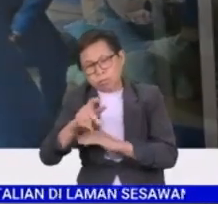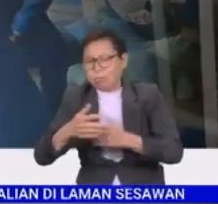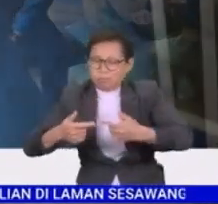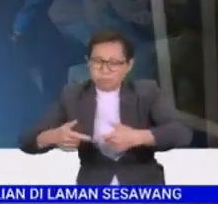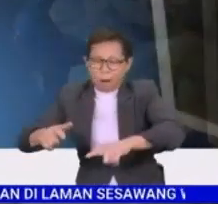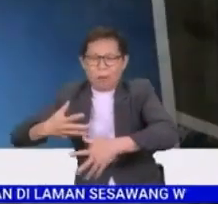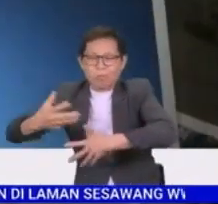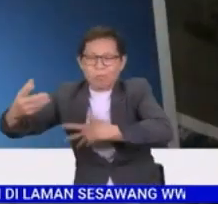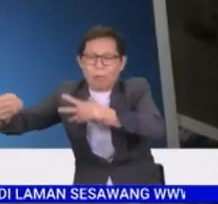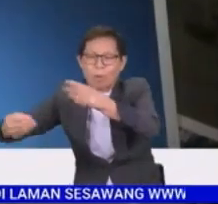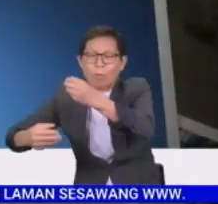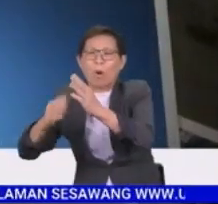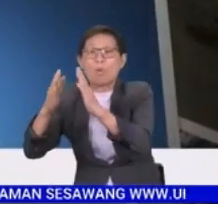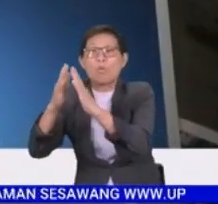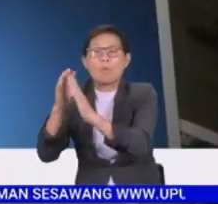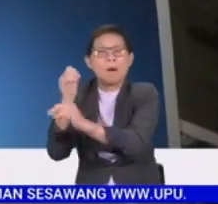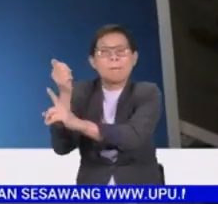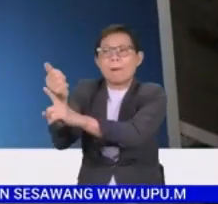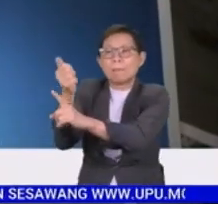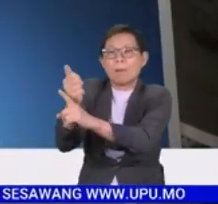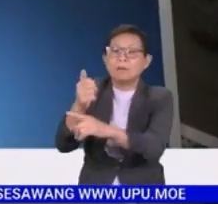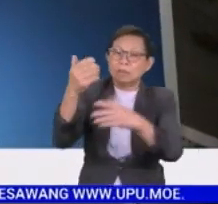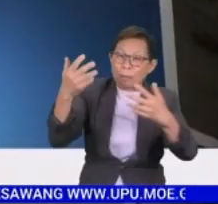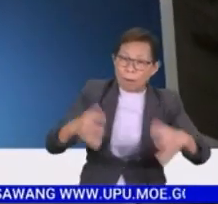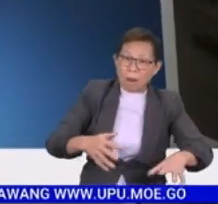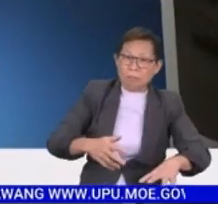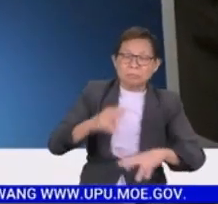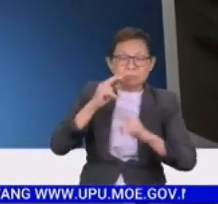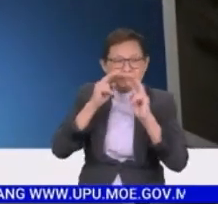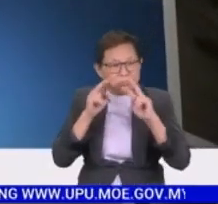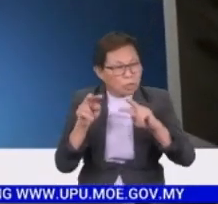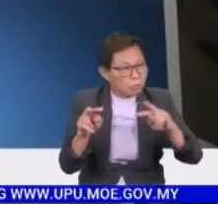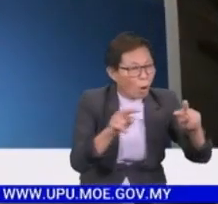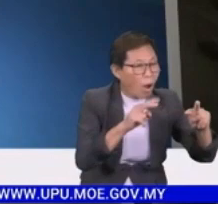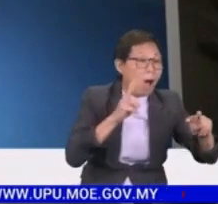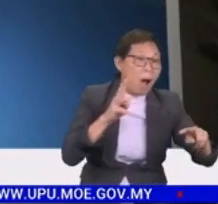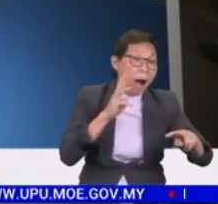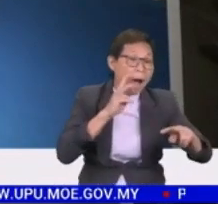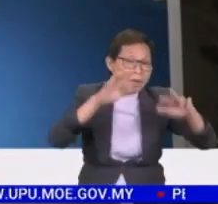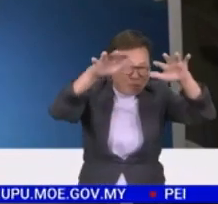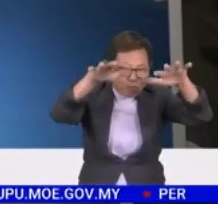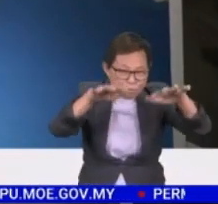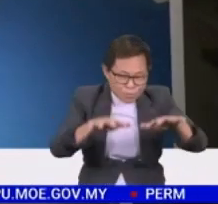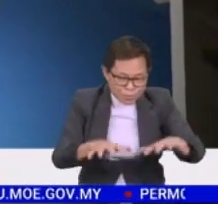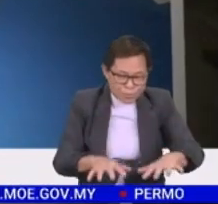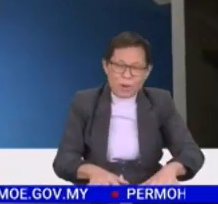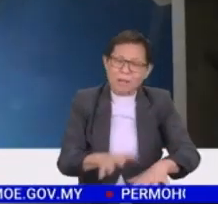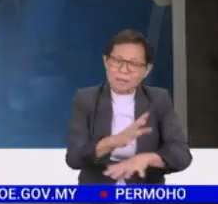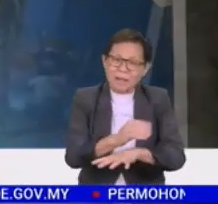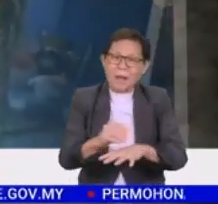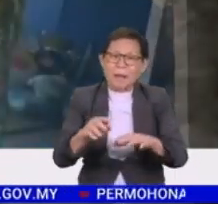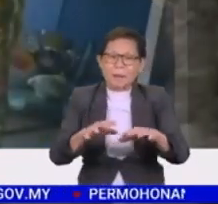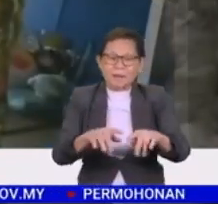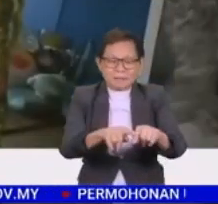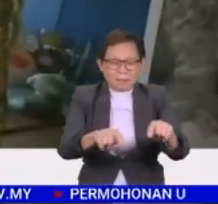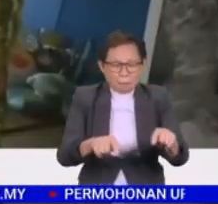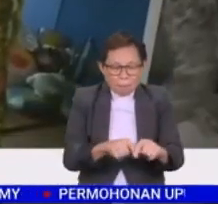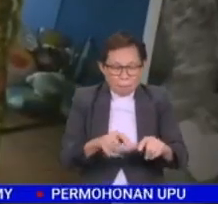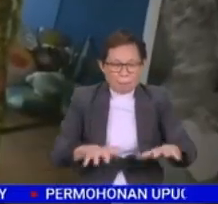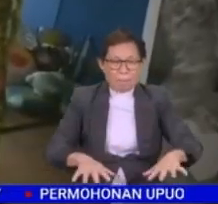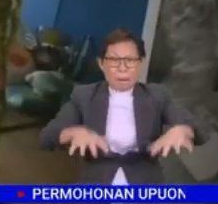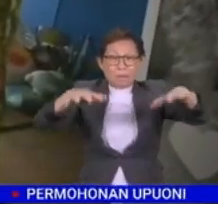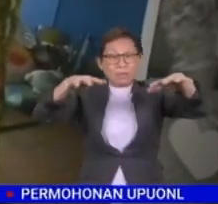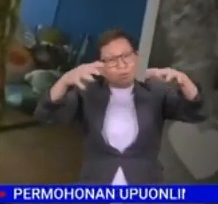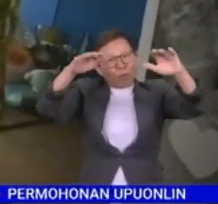dibenarkan pulang ke rumah masing-masing selepas tinjauan mendapati paras air kembali normal dan kawasan banjir telah